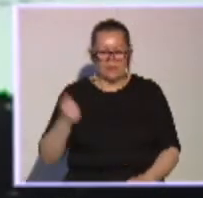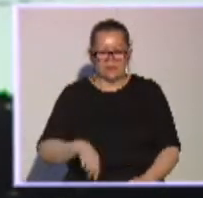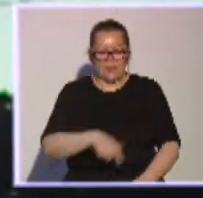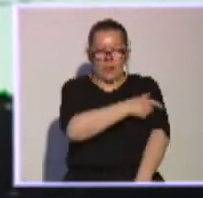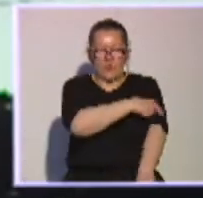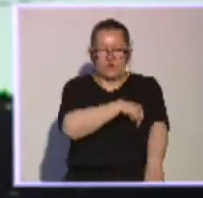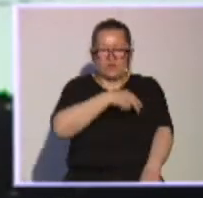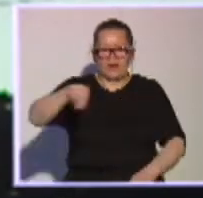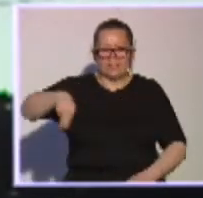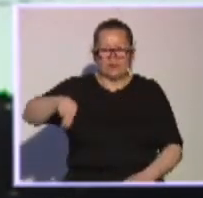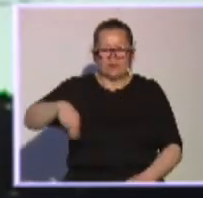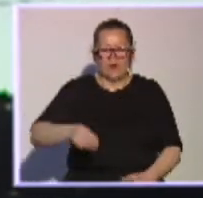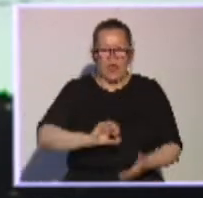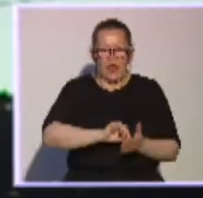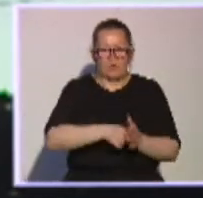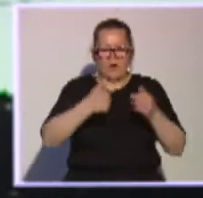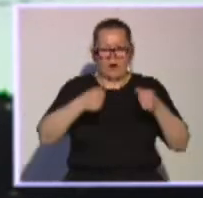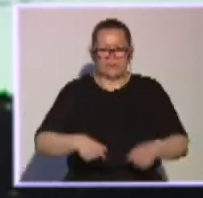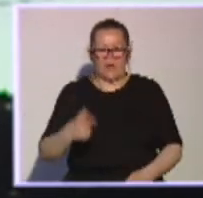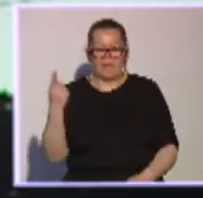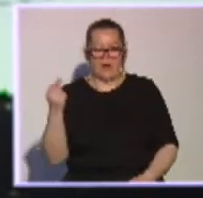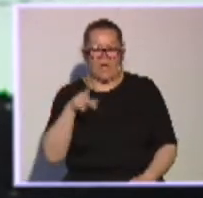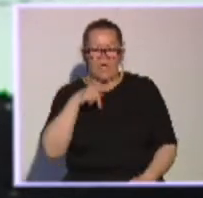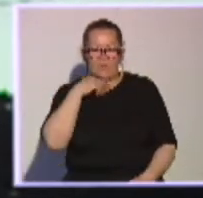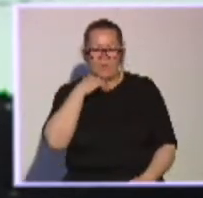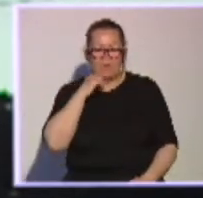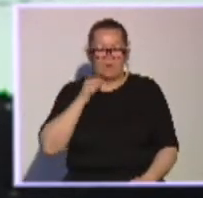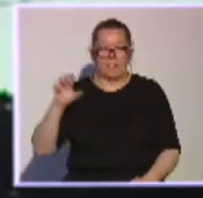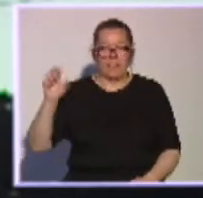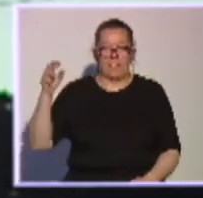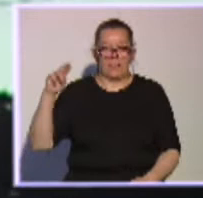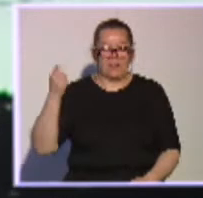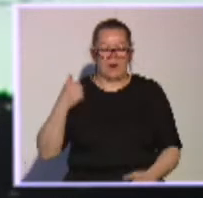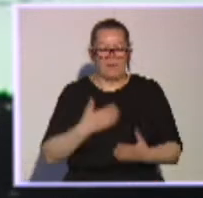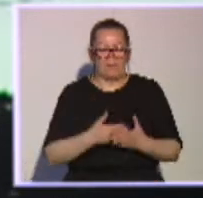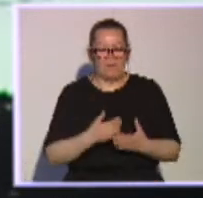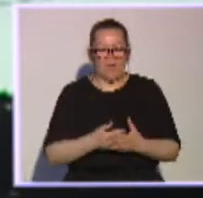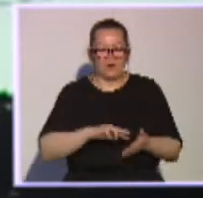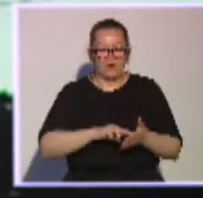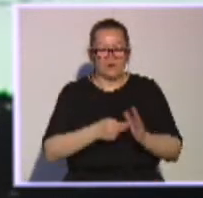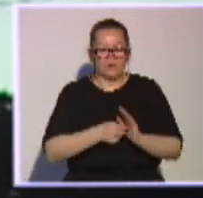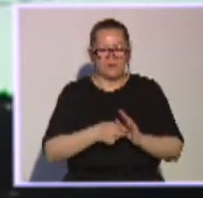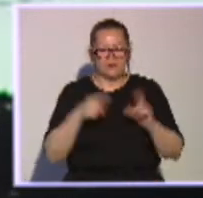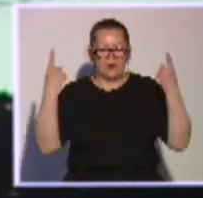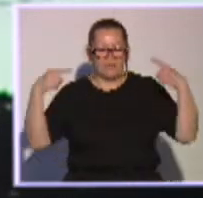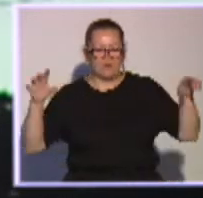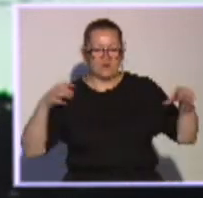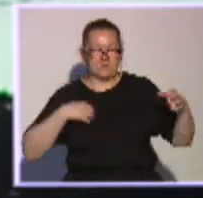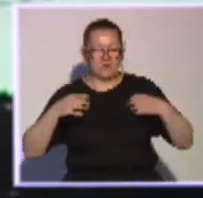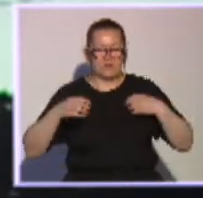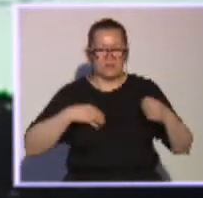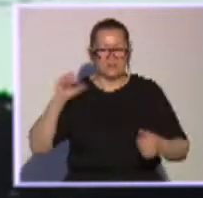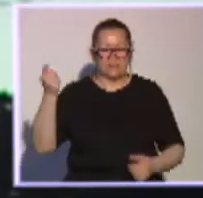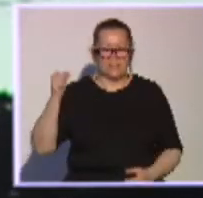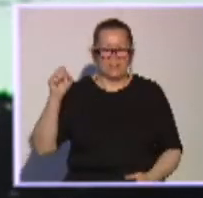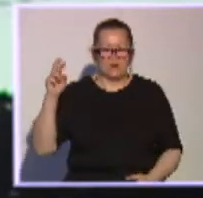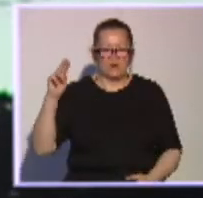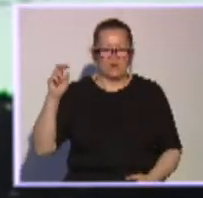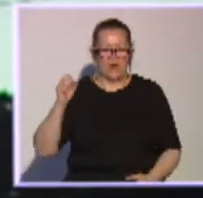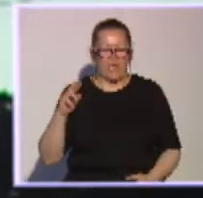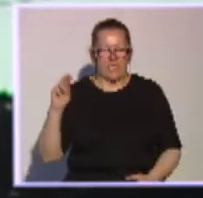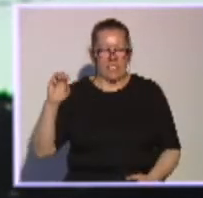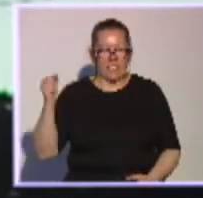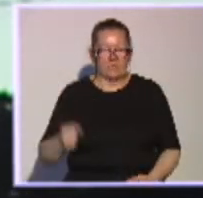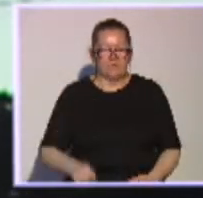Consilierii județeni din Olt au aprobat astăzi parteneriatul cu administrația din Caracal în organizarea Festivalului Național de Teatru Ștefan Iordache.